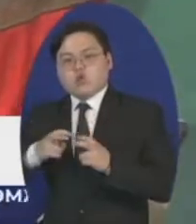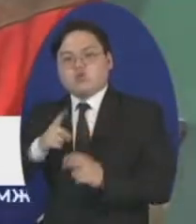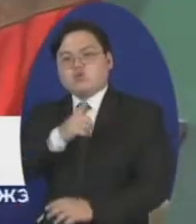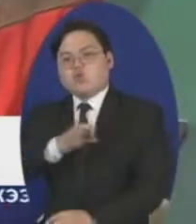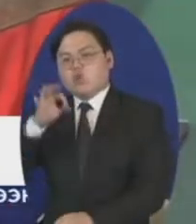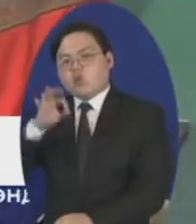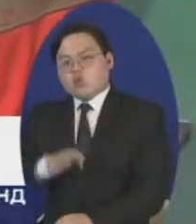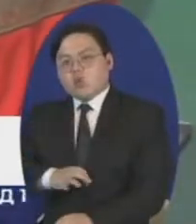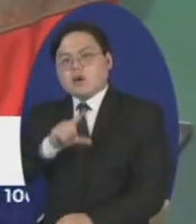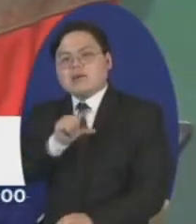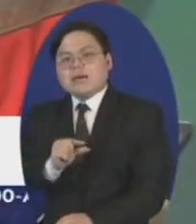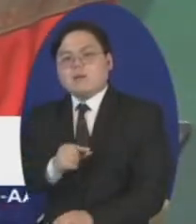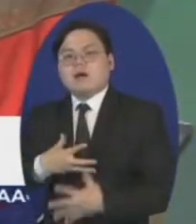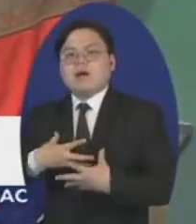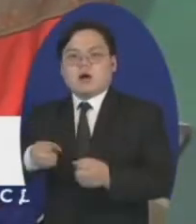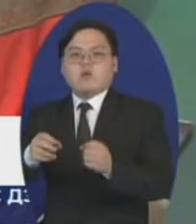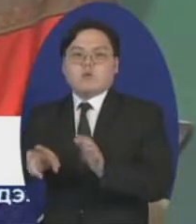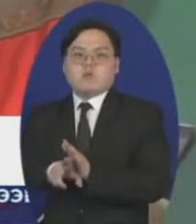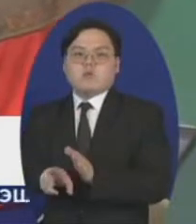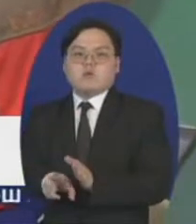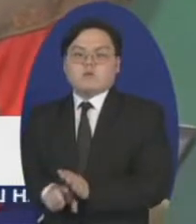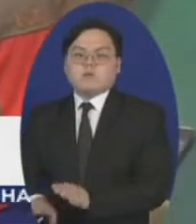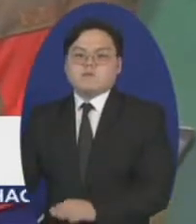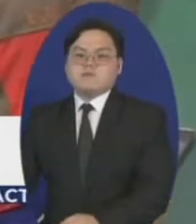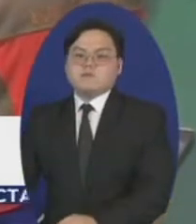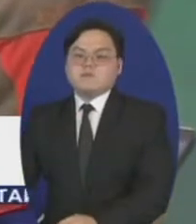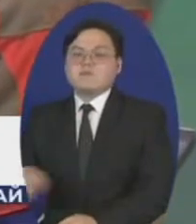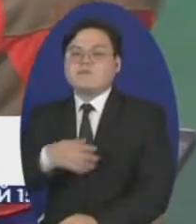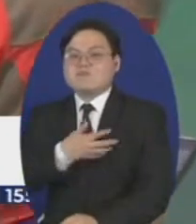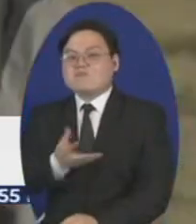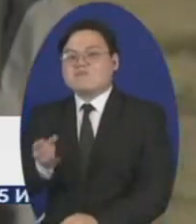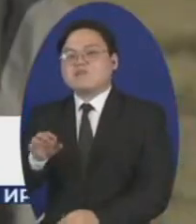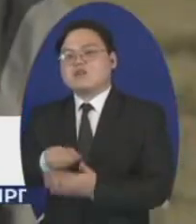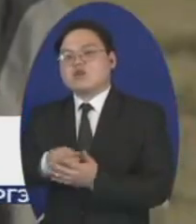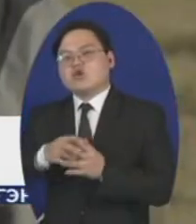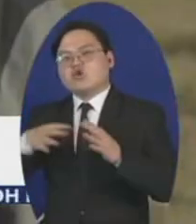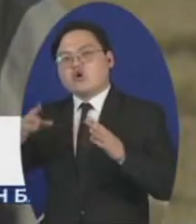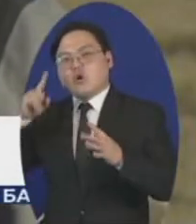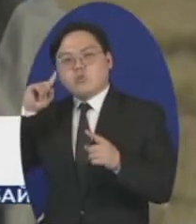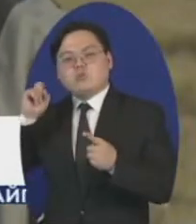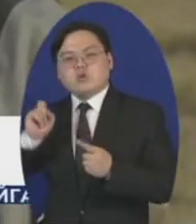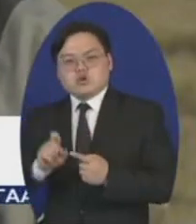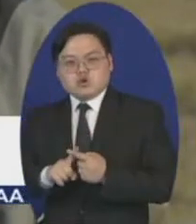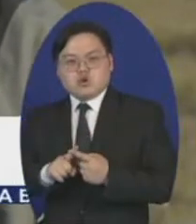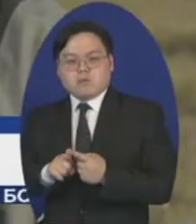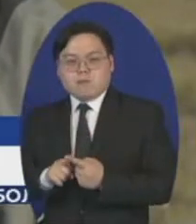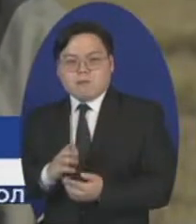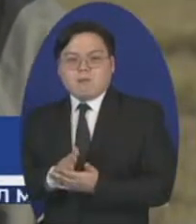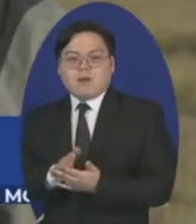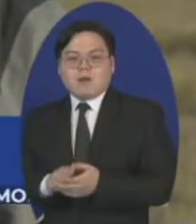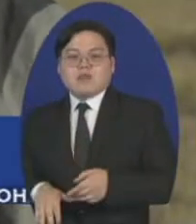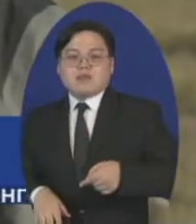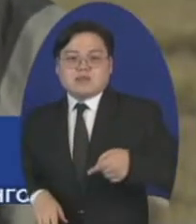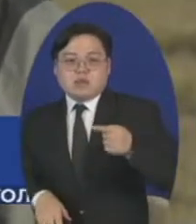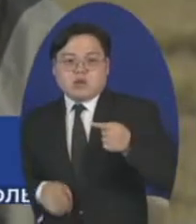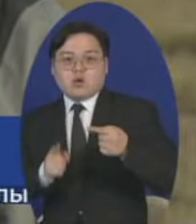худалдан авах боломж бүрдэнэ. Энд хэд хэдэн том зорилтууд бид анхаарах ёстой. Нэгдүгээр